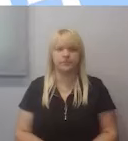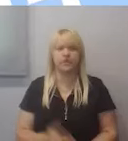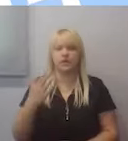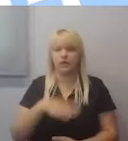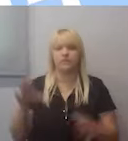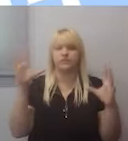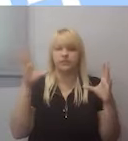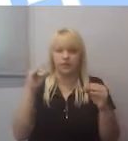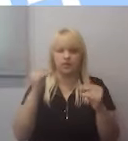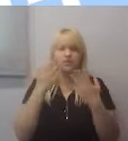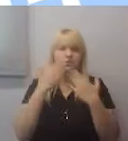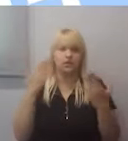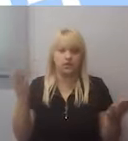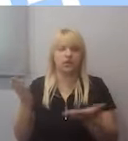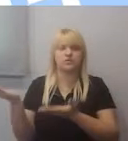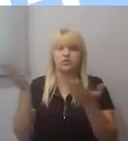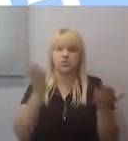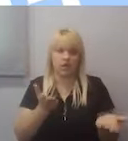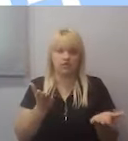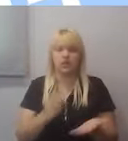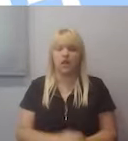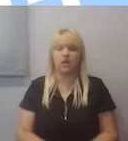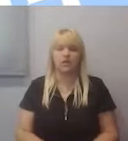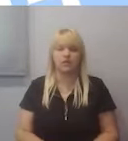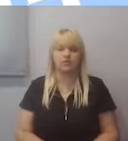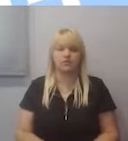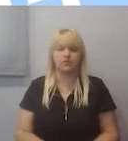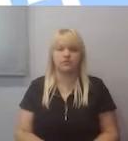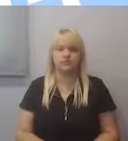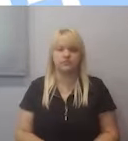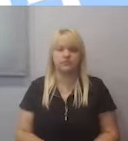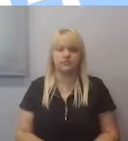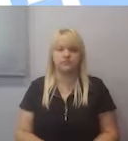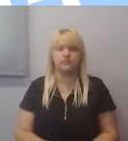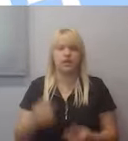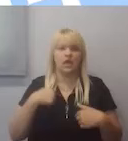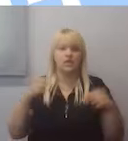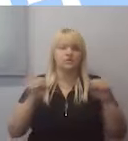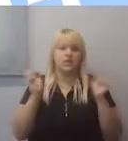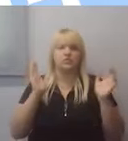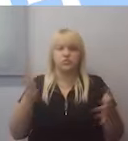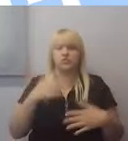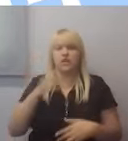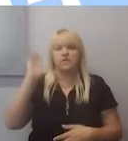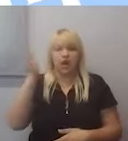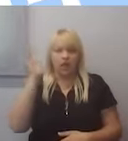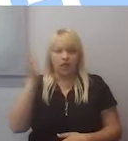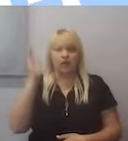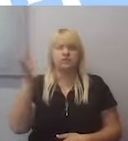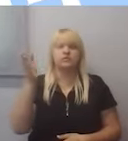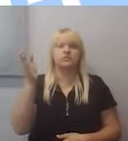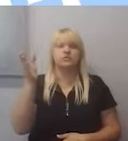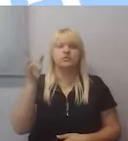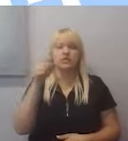paldies uzaicinājumu jā tad es centīšos ar savu lekciju tā kā dot